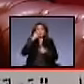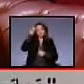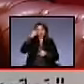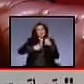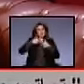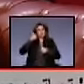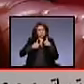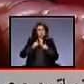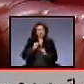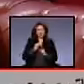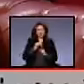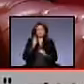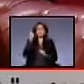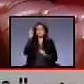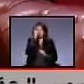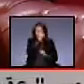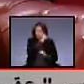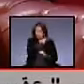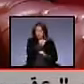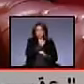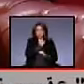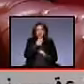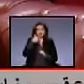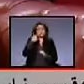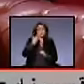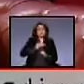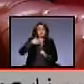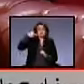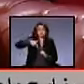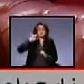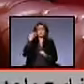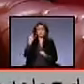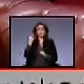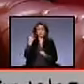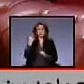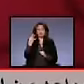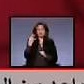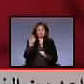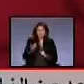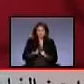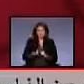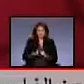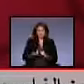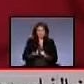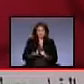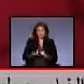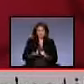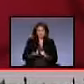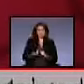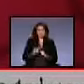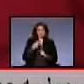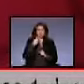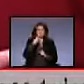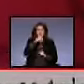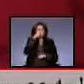اكيد يعني مش سهل على بني ادم عنده 36 سنه انه يعرف ان عنده 8 جلطات في الرئه. انا عارف. عايز اقول لك